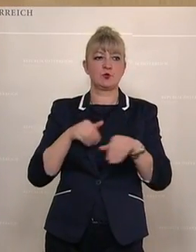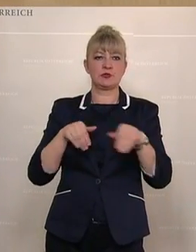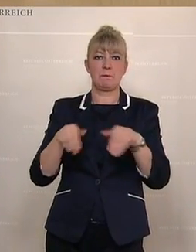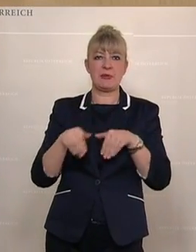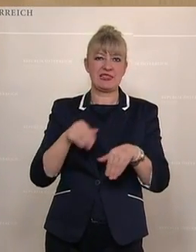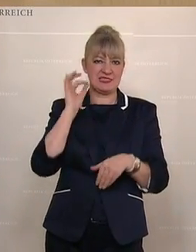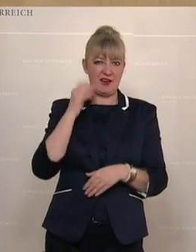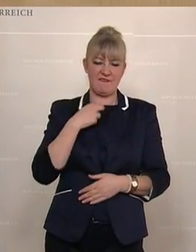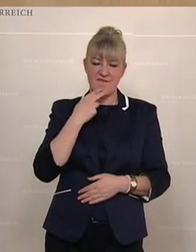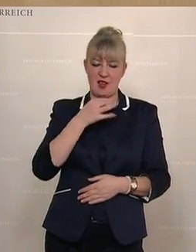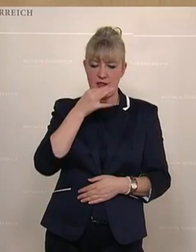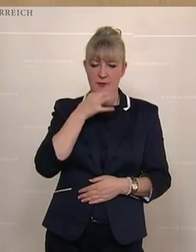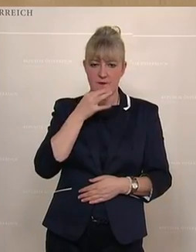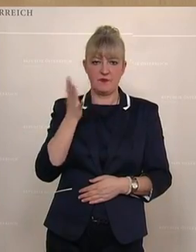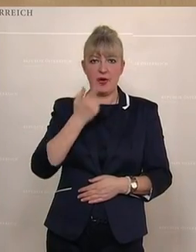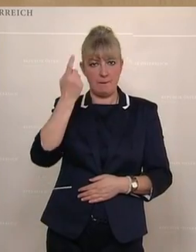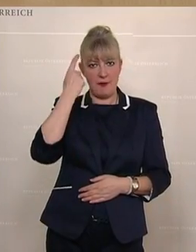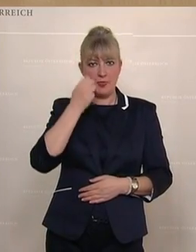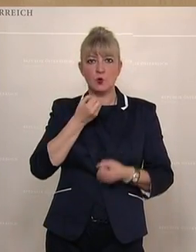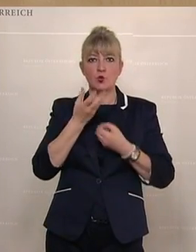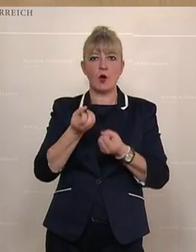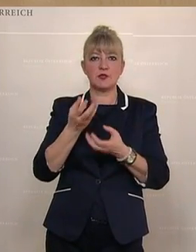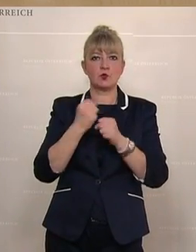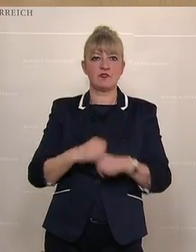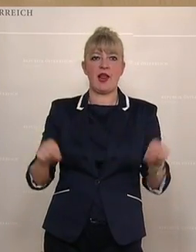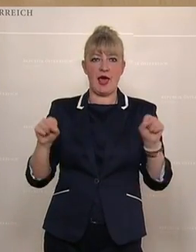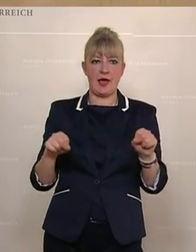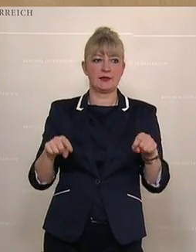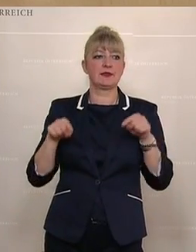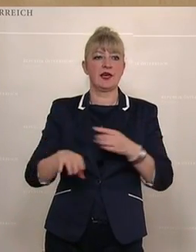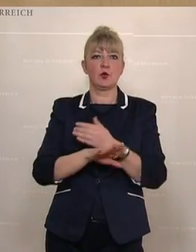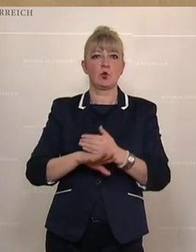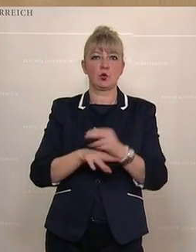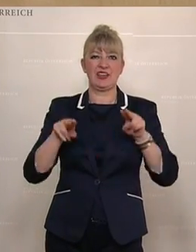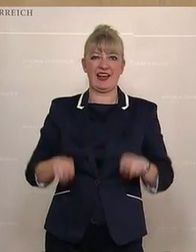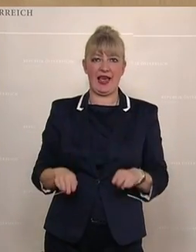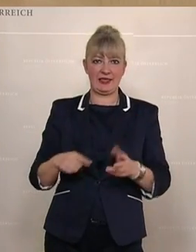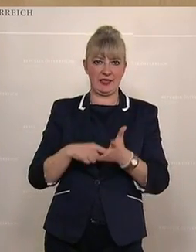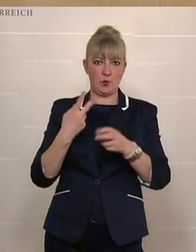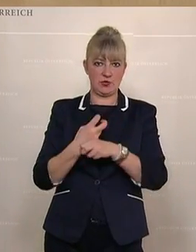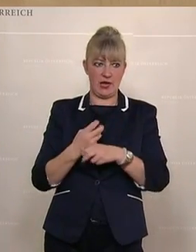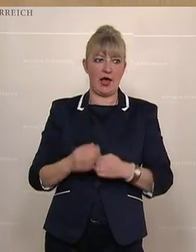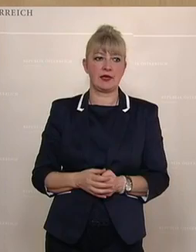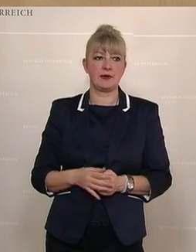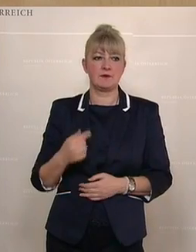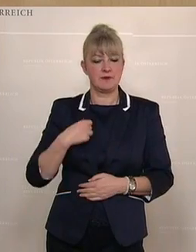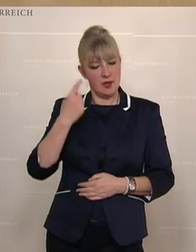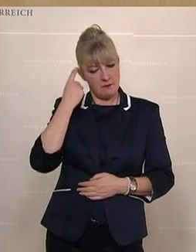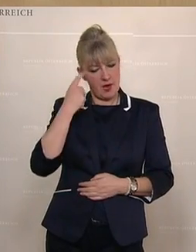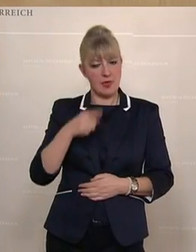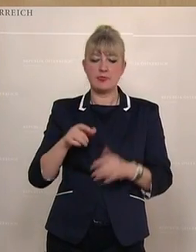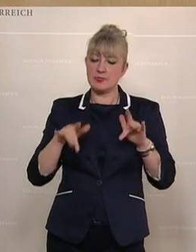Verfassungsministerin Stellung nehmen. Die Meinungsäußerungsfreiheit ist ein Grundrecht in Österreich. Und ich stehe zu